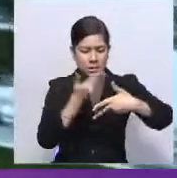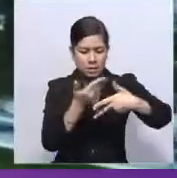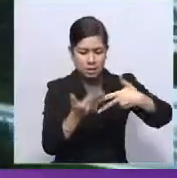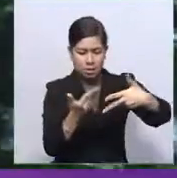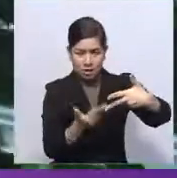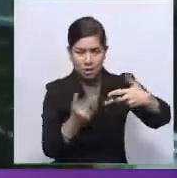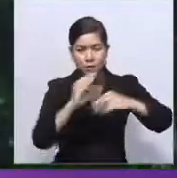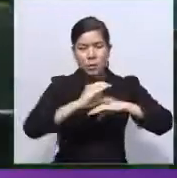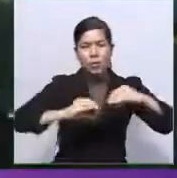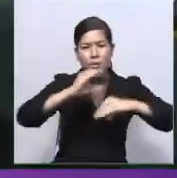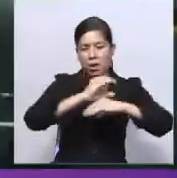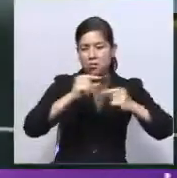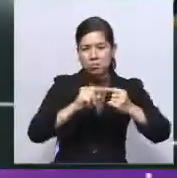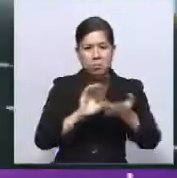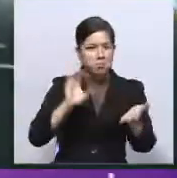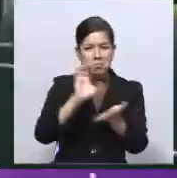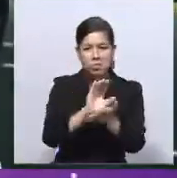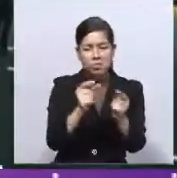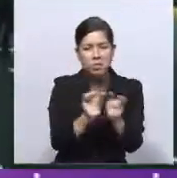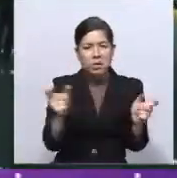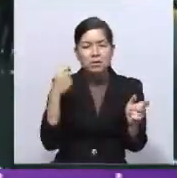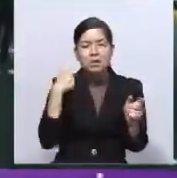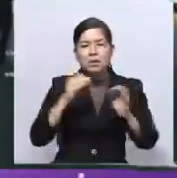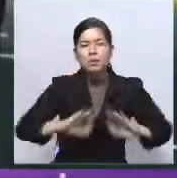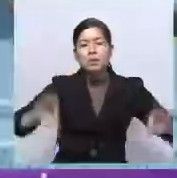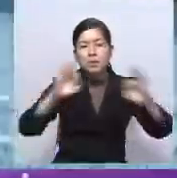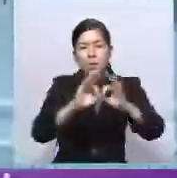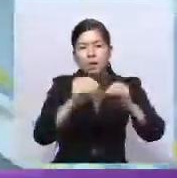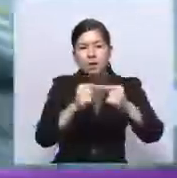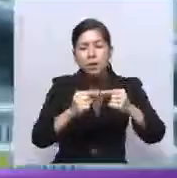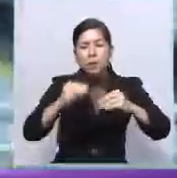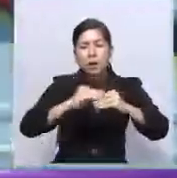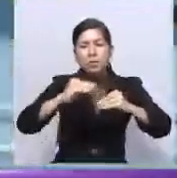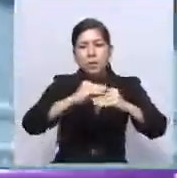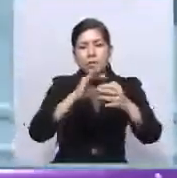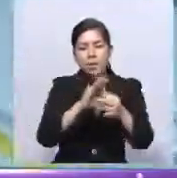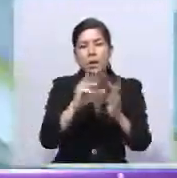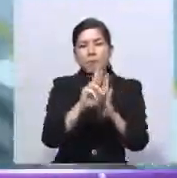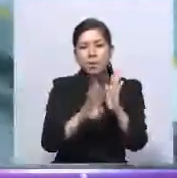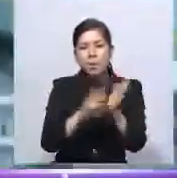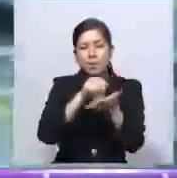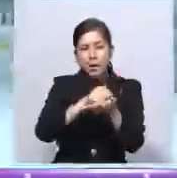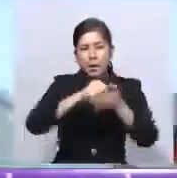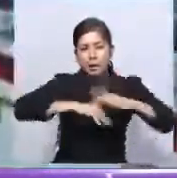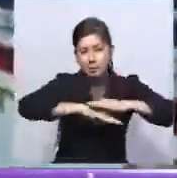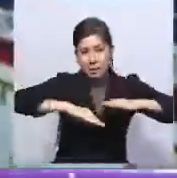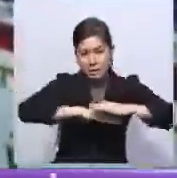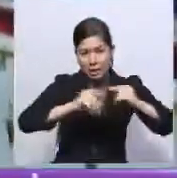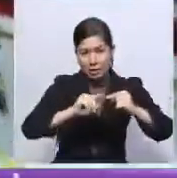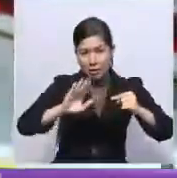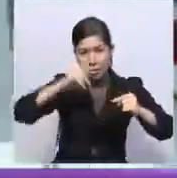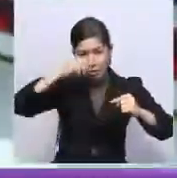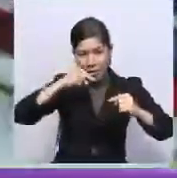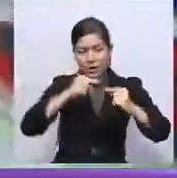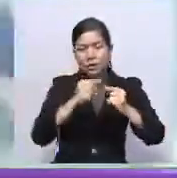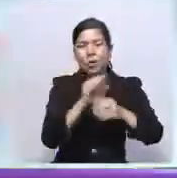งทุนขนาดใหญ่หรือเมกะโปรเจกต์ที่จะช่วยยกระดับสมรรถนะของโครงสร้างพื้นฐานทุกด้านของประเทศทั้งโครงการรถ